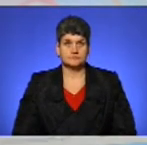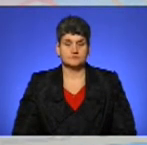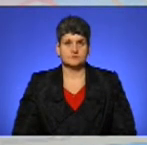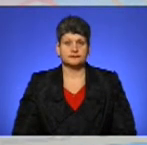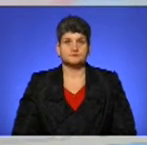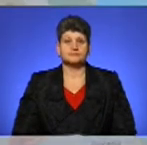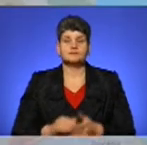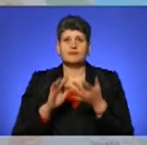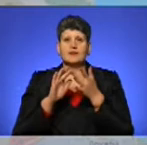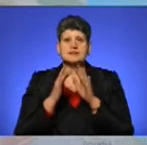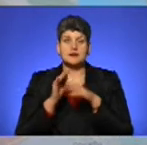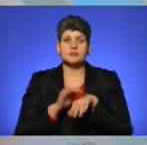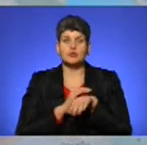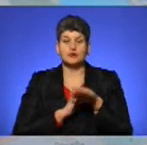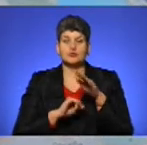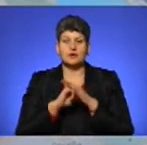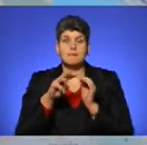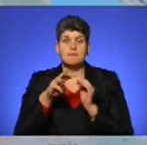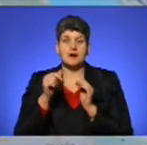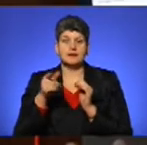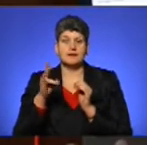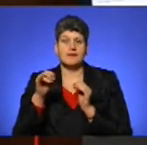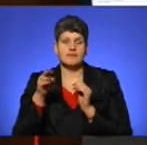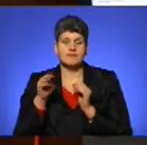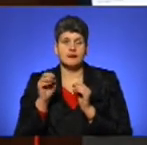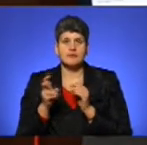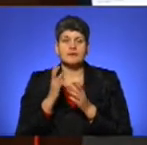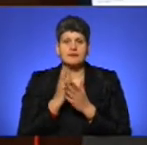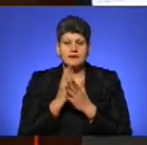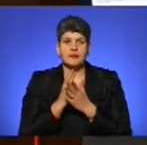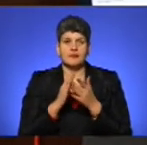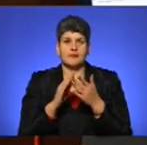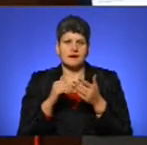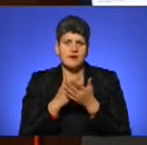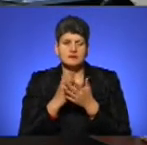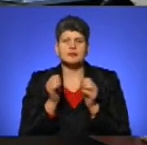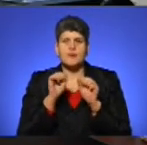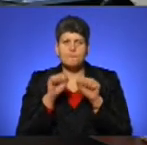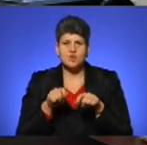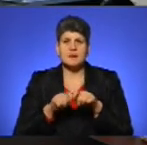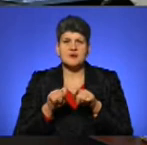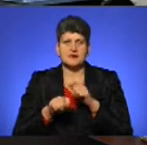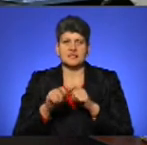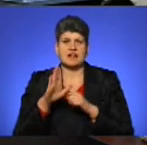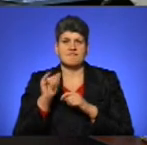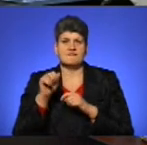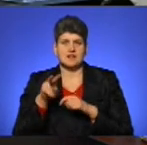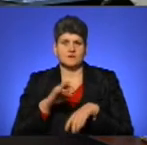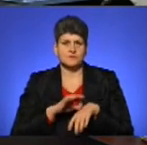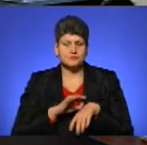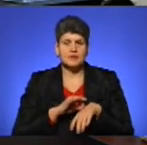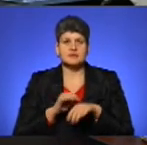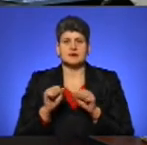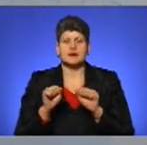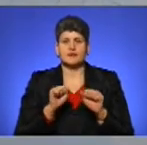На сайті благодійного фонду «Magnetic One» є інтерактивна карта закладів, де можна перевіритись на ВІЛ-статус. За словами керівника фонду